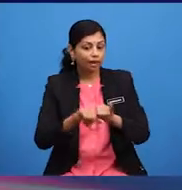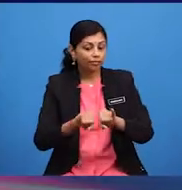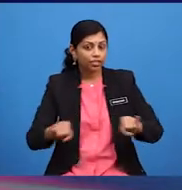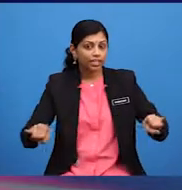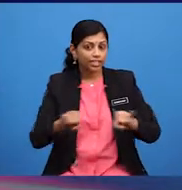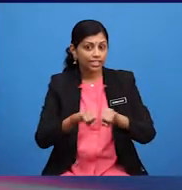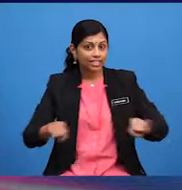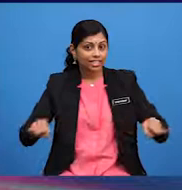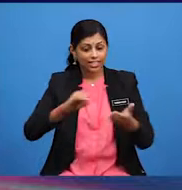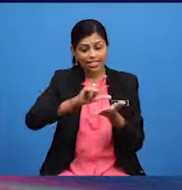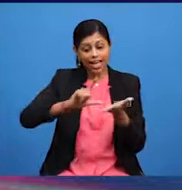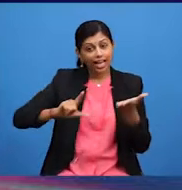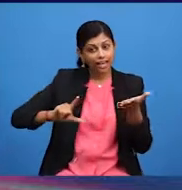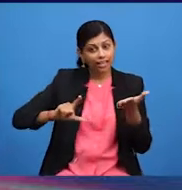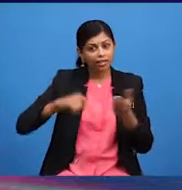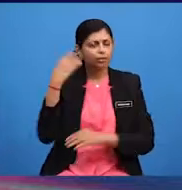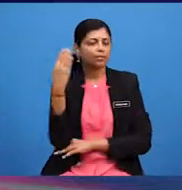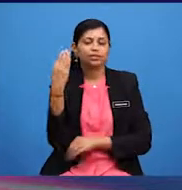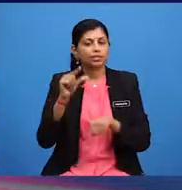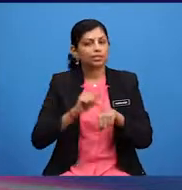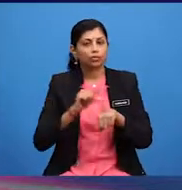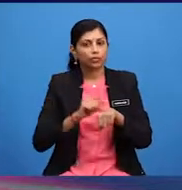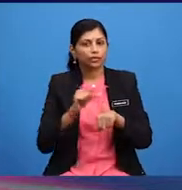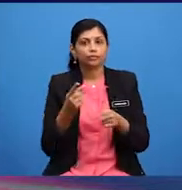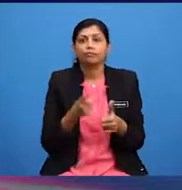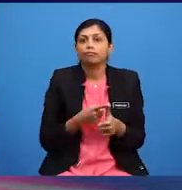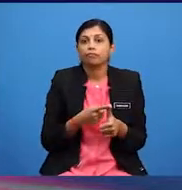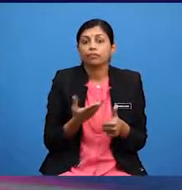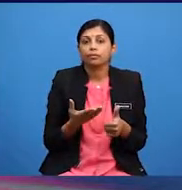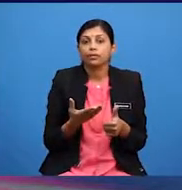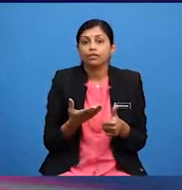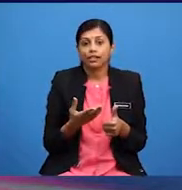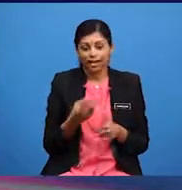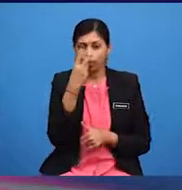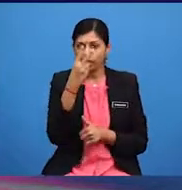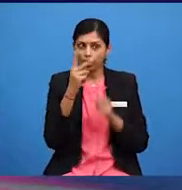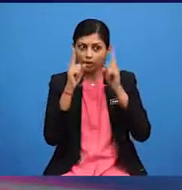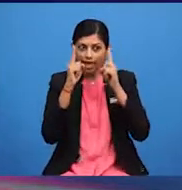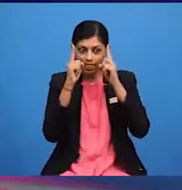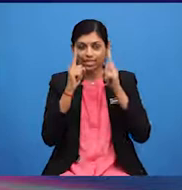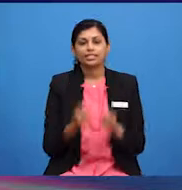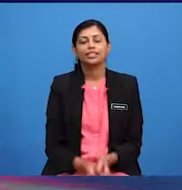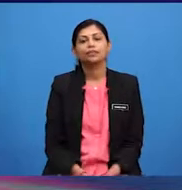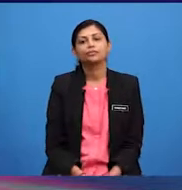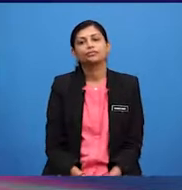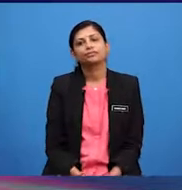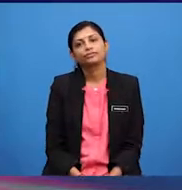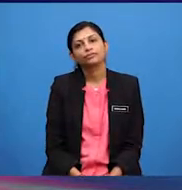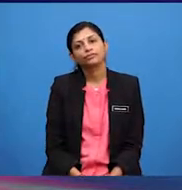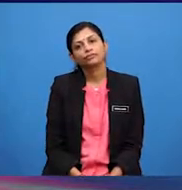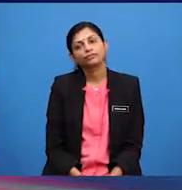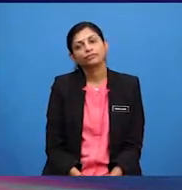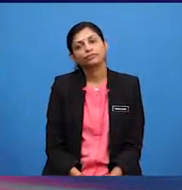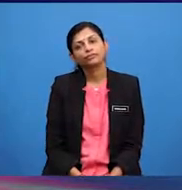lakaran yang biasa digunakan seperti yang ditunjukkan dalam paparan skrin